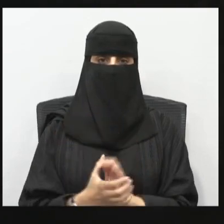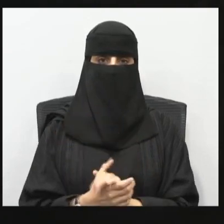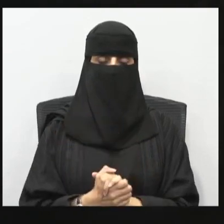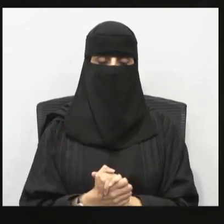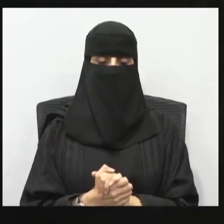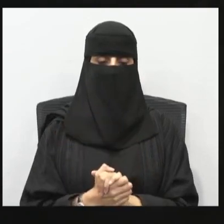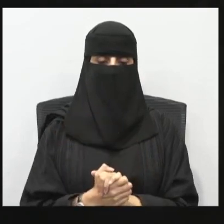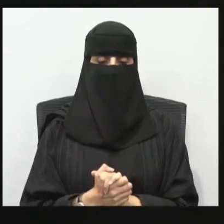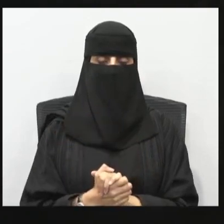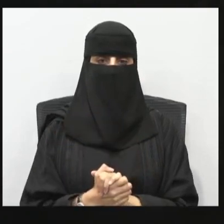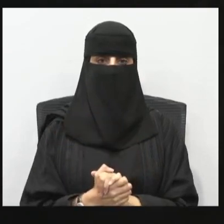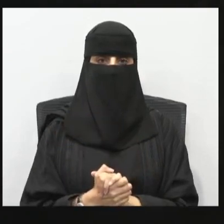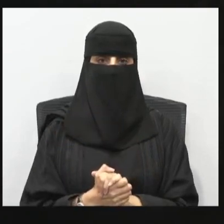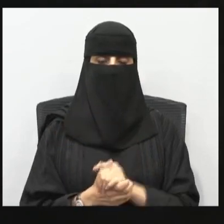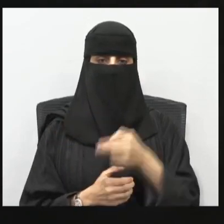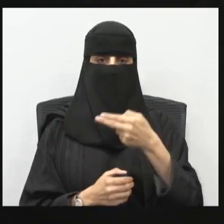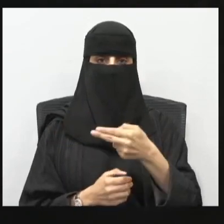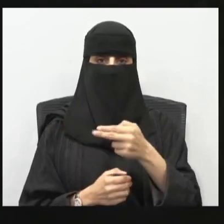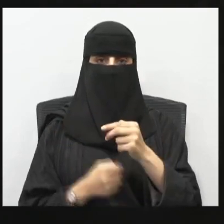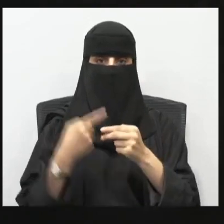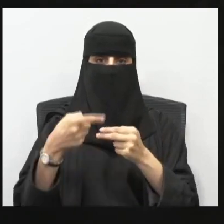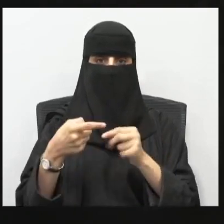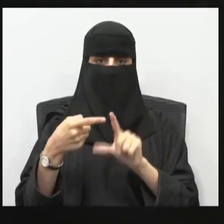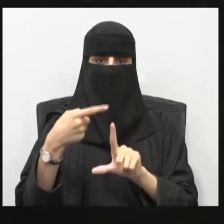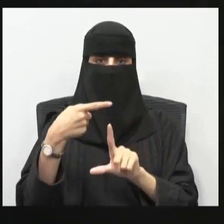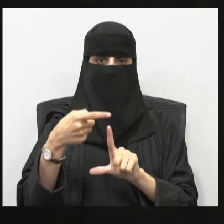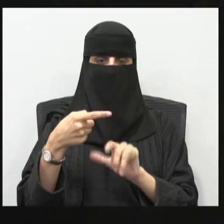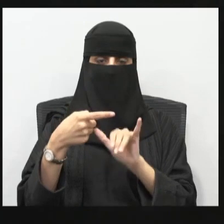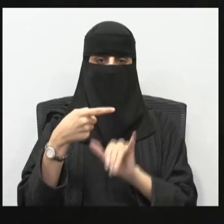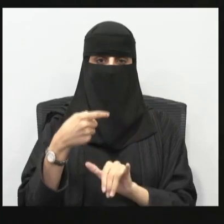ذلك على ذلك